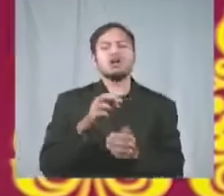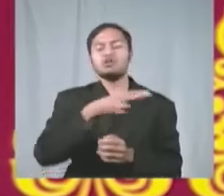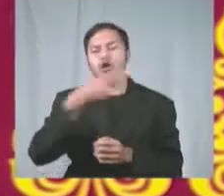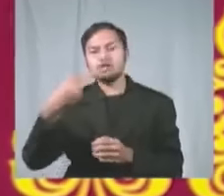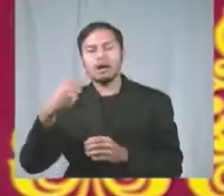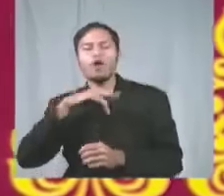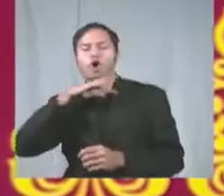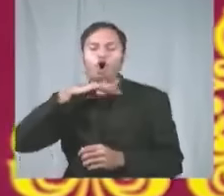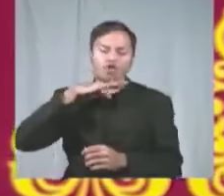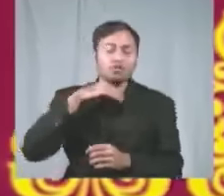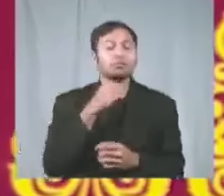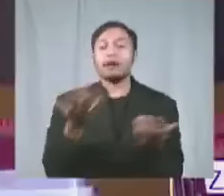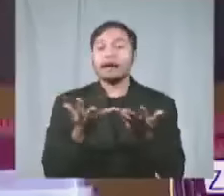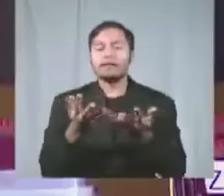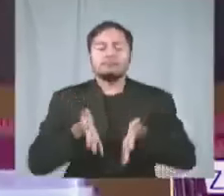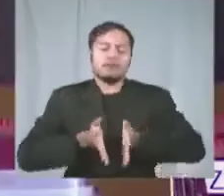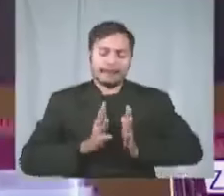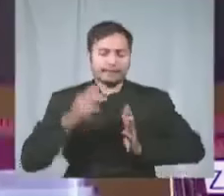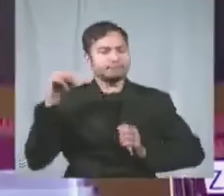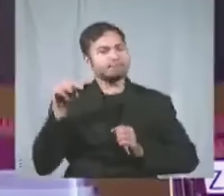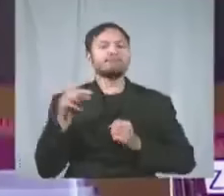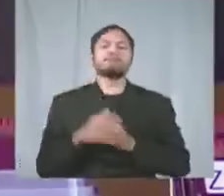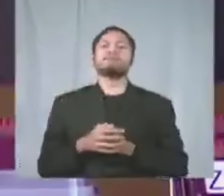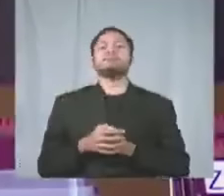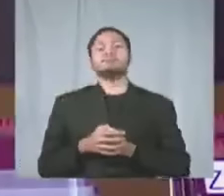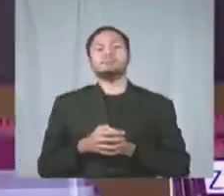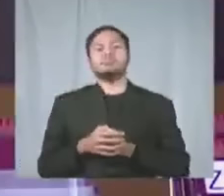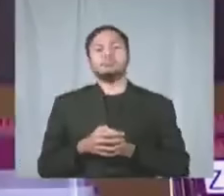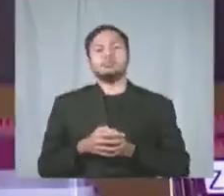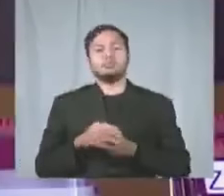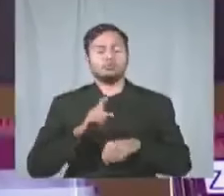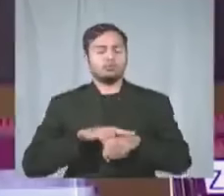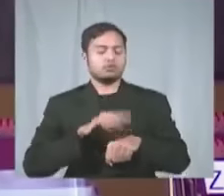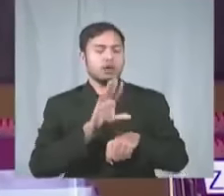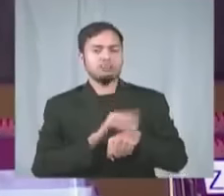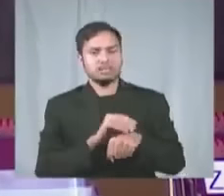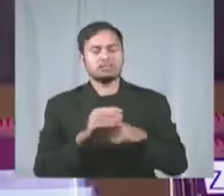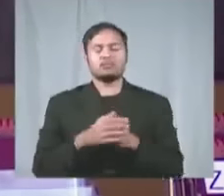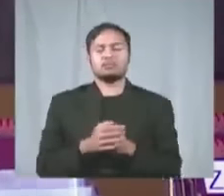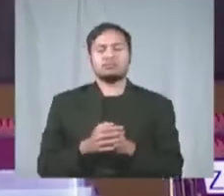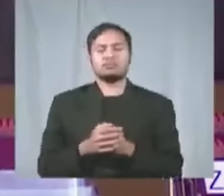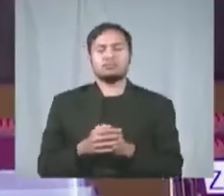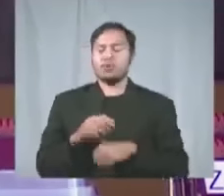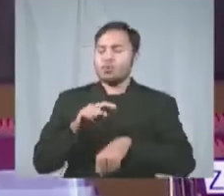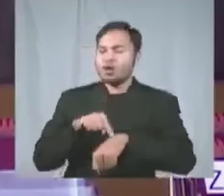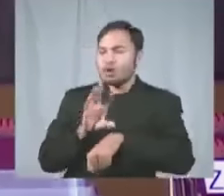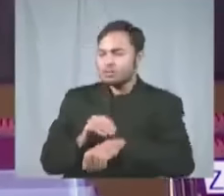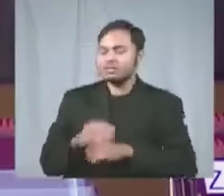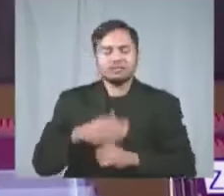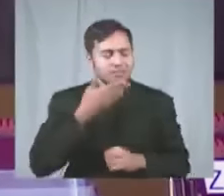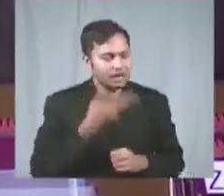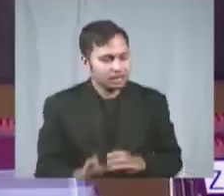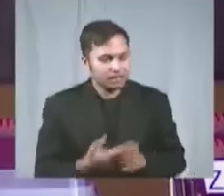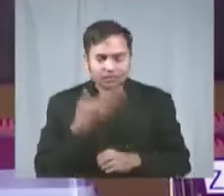harapkan. Waktu baik. Terima kasih untuk Wakil Gubernur calon nomor 2.